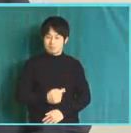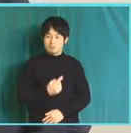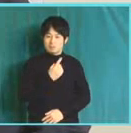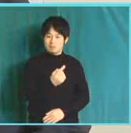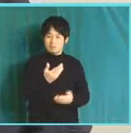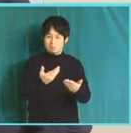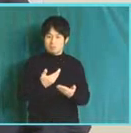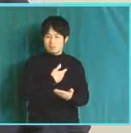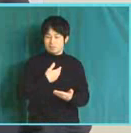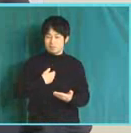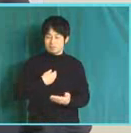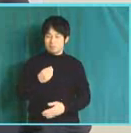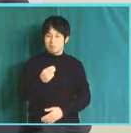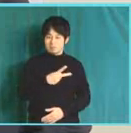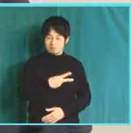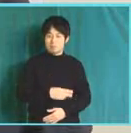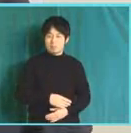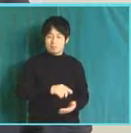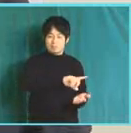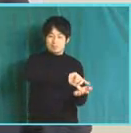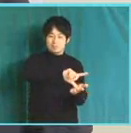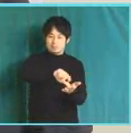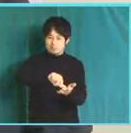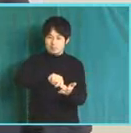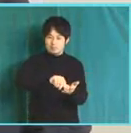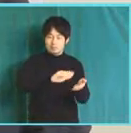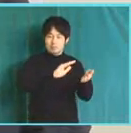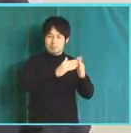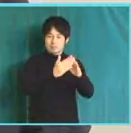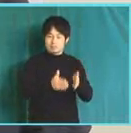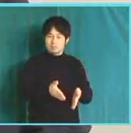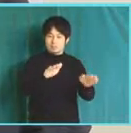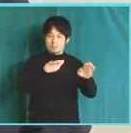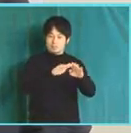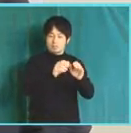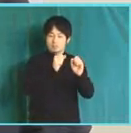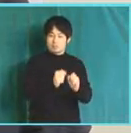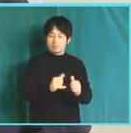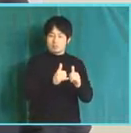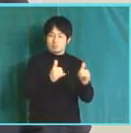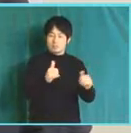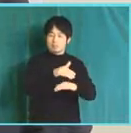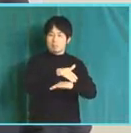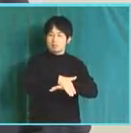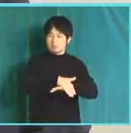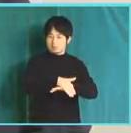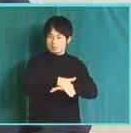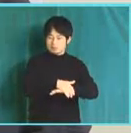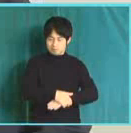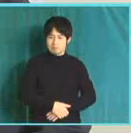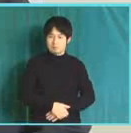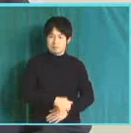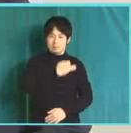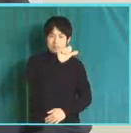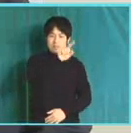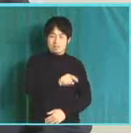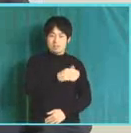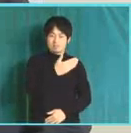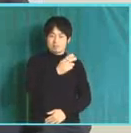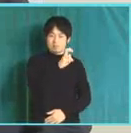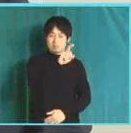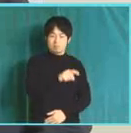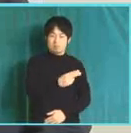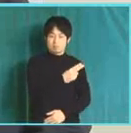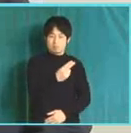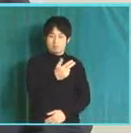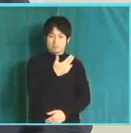とは、各地区のタウンセンターの、はい、住民窓口、あとはアークロード市民